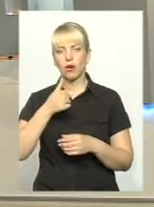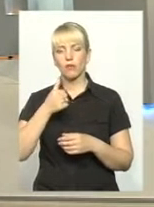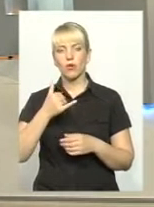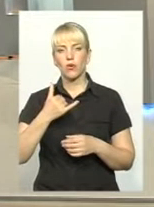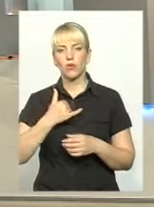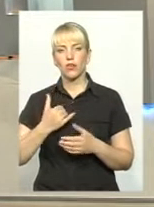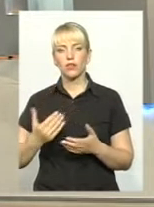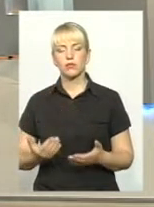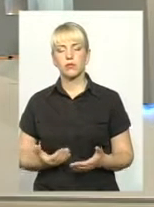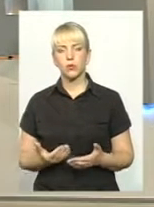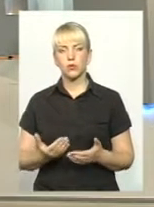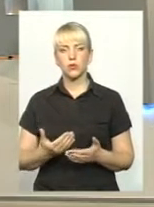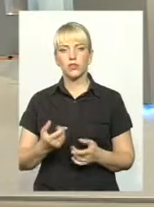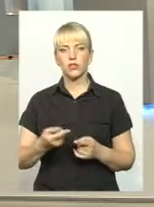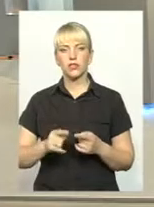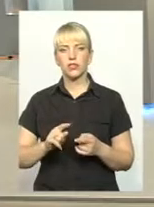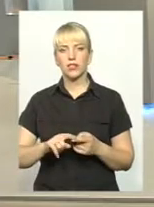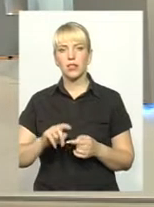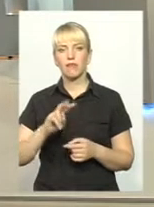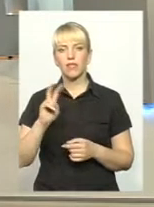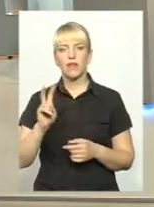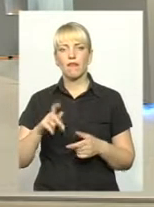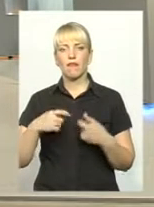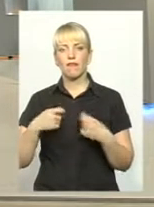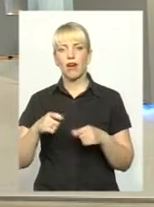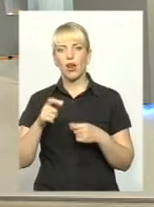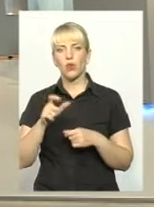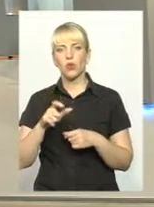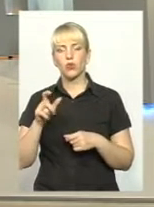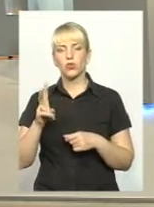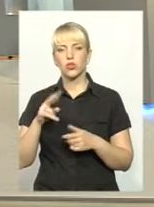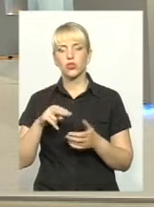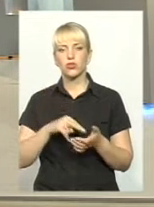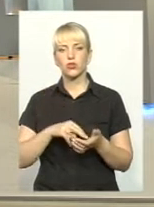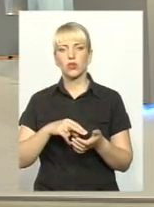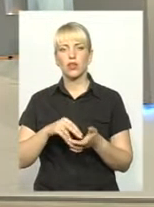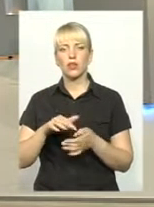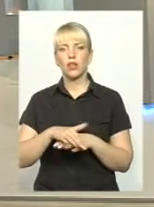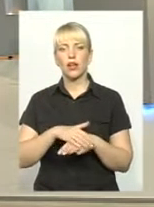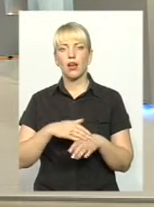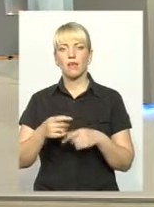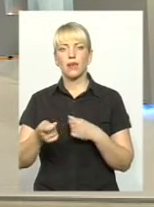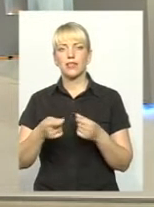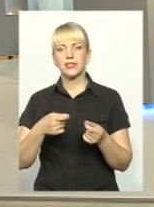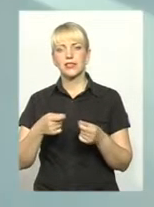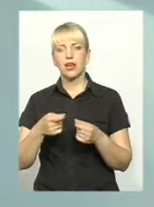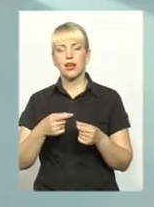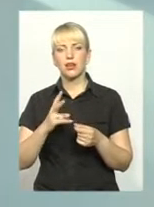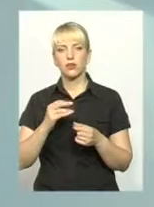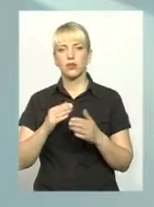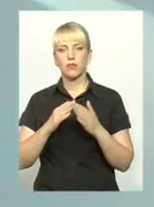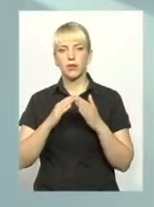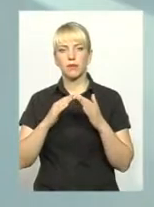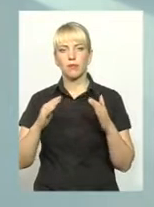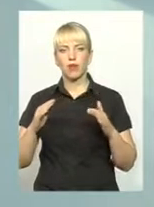у нашому житті, це валютчики, які стоять на базарах, на ринках під дахом